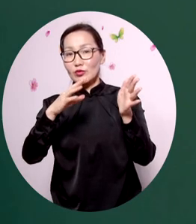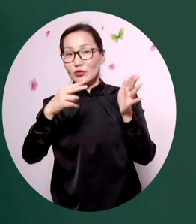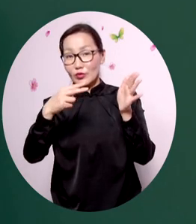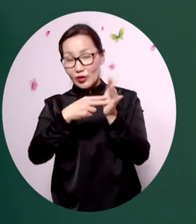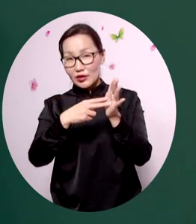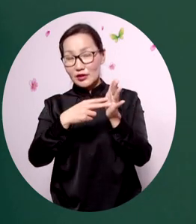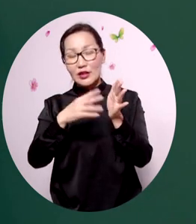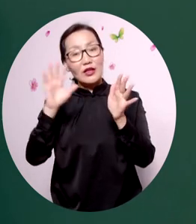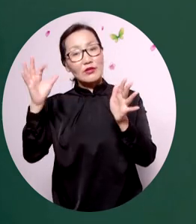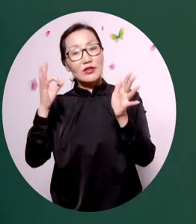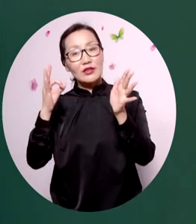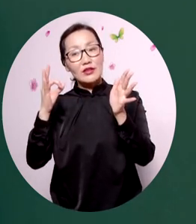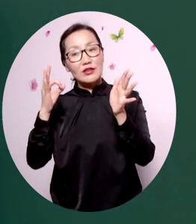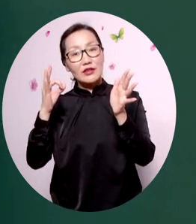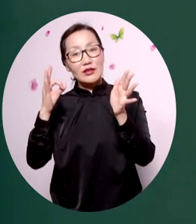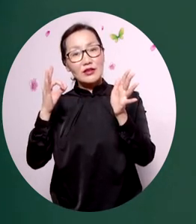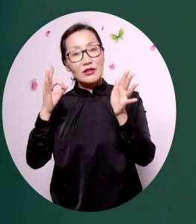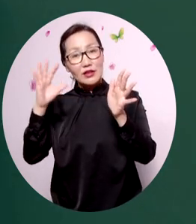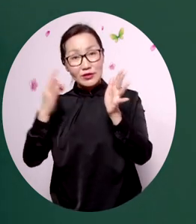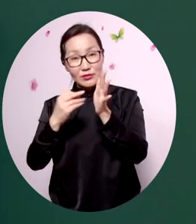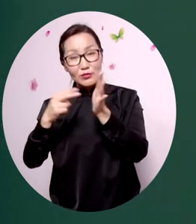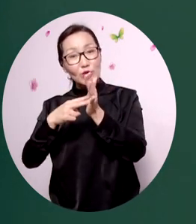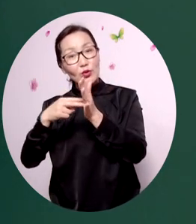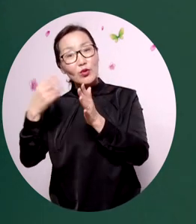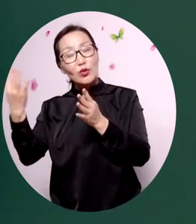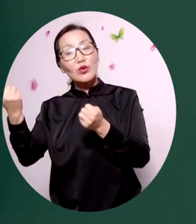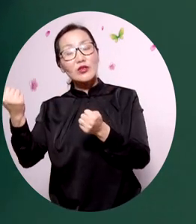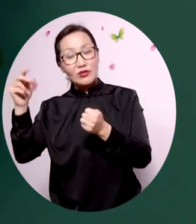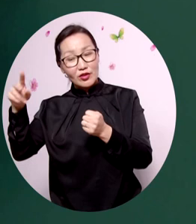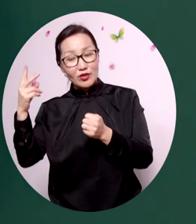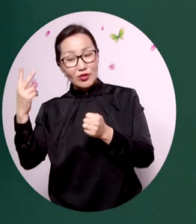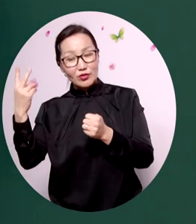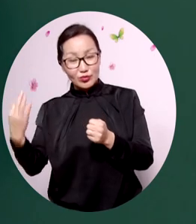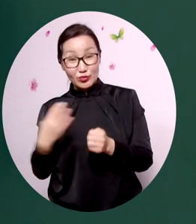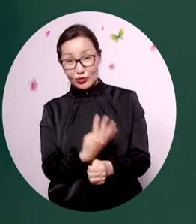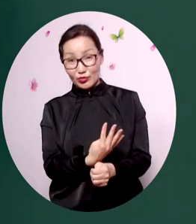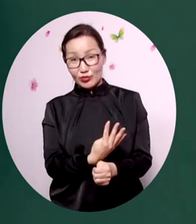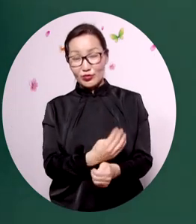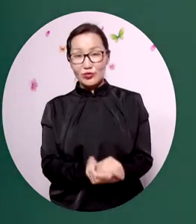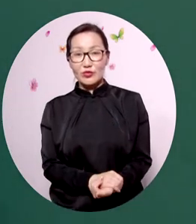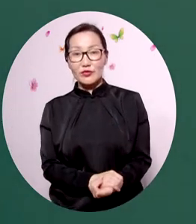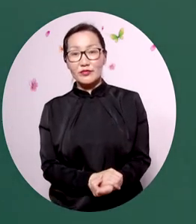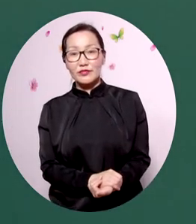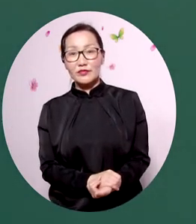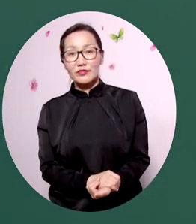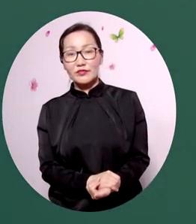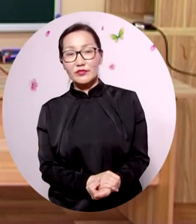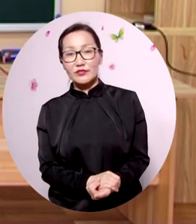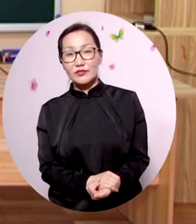24.8 сантиметрийг хуваах нь магнум бичлэгээр хувая. 4.